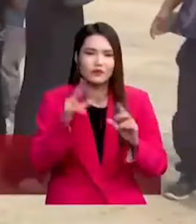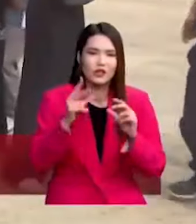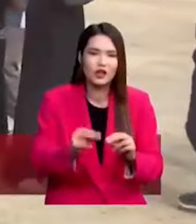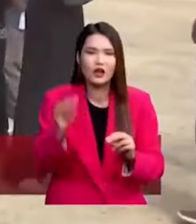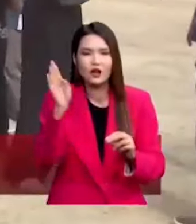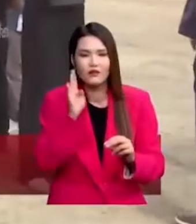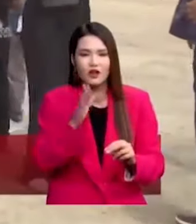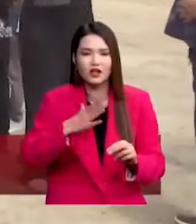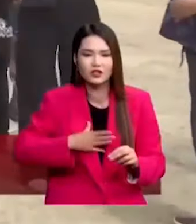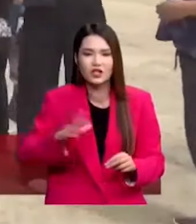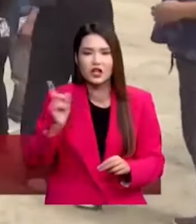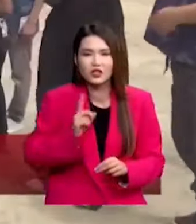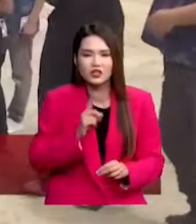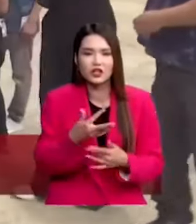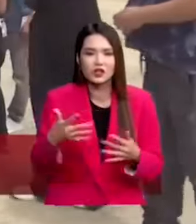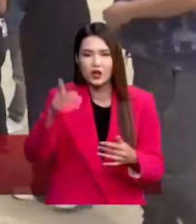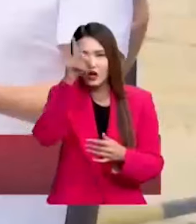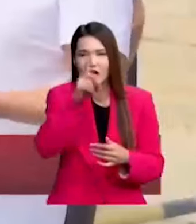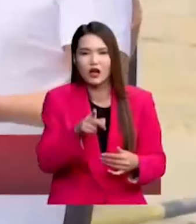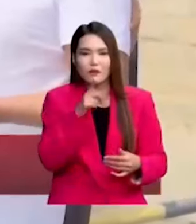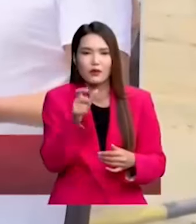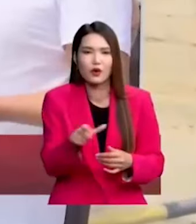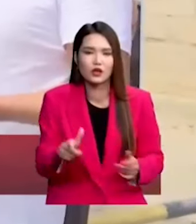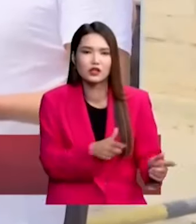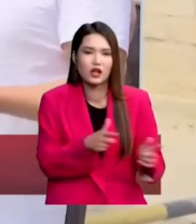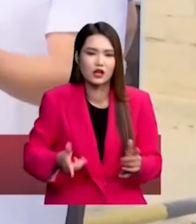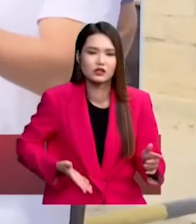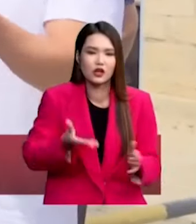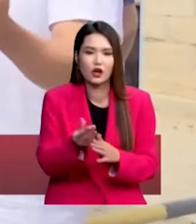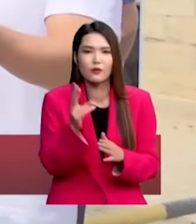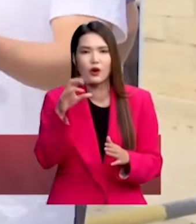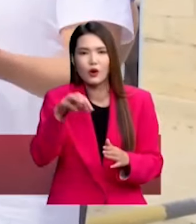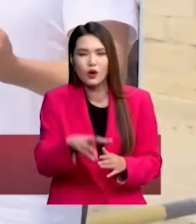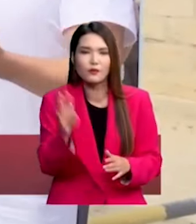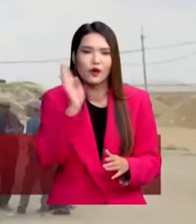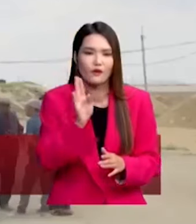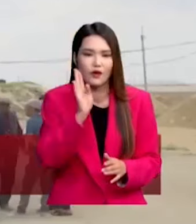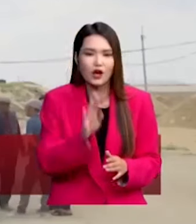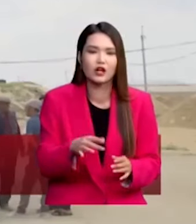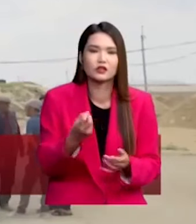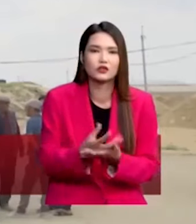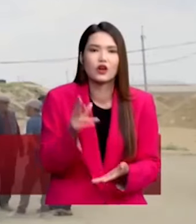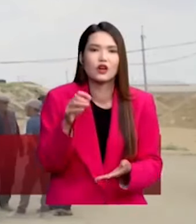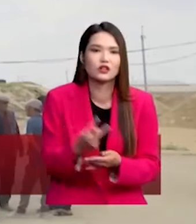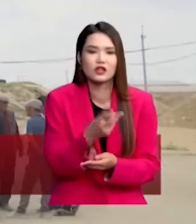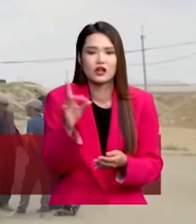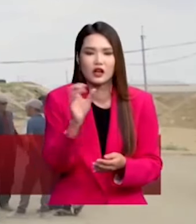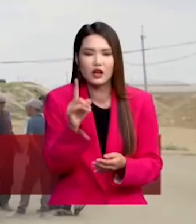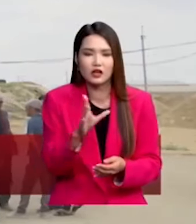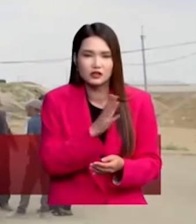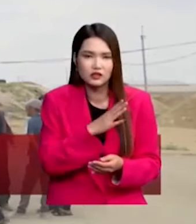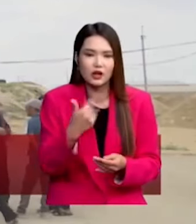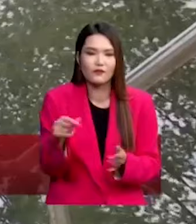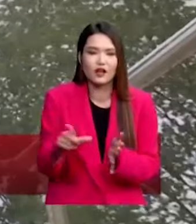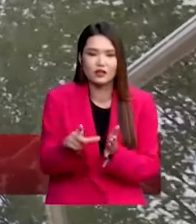им приходится ждать несколько лет. При этом они готовы оплачивать коммунальные услуги по водоснабжению дороже в 2 раза. С апреля тариф на